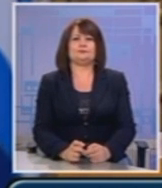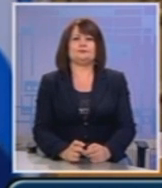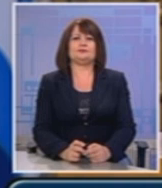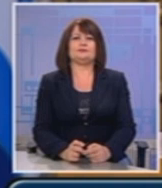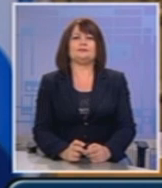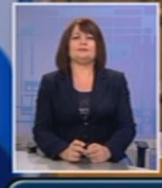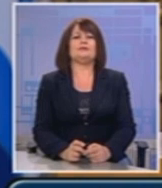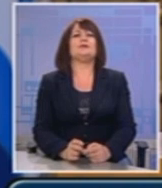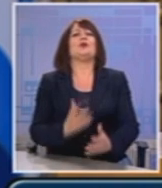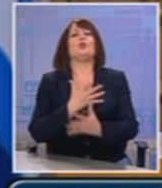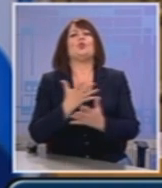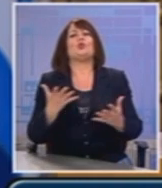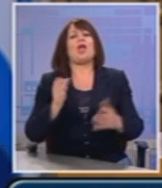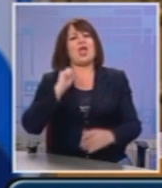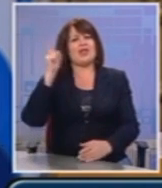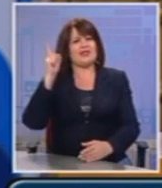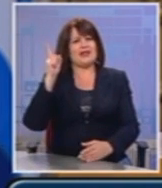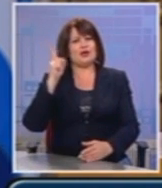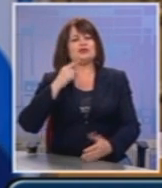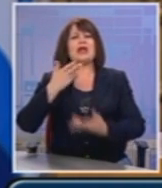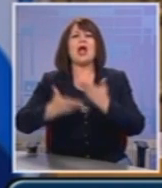σε μία μεγάλη εκδήλωση